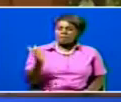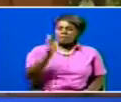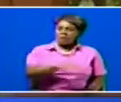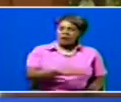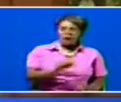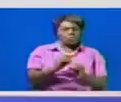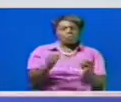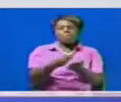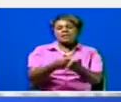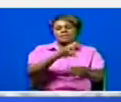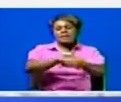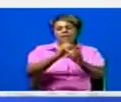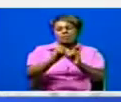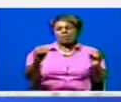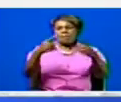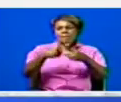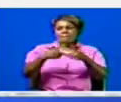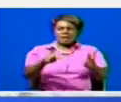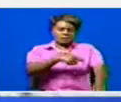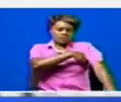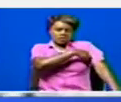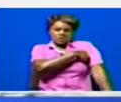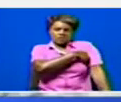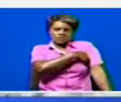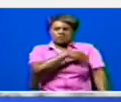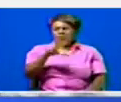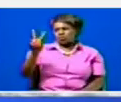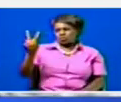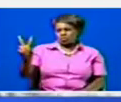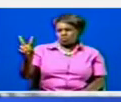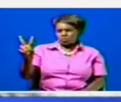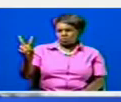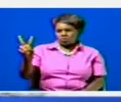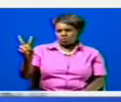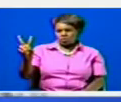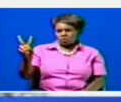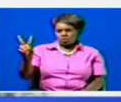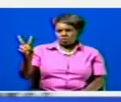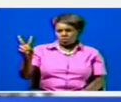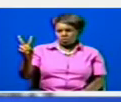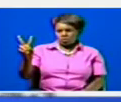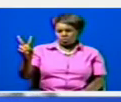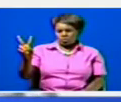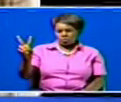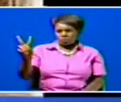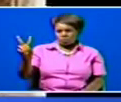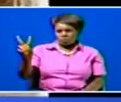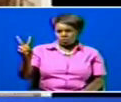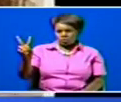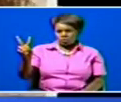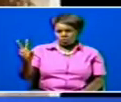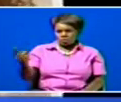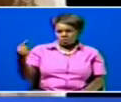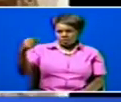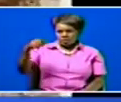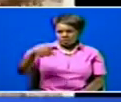where it was supposed to reach. Hata hivyo, machifu hao mmoja kwa jina la Malel, wa pili Jonathan na mwenzao kwa jina la Elijah